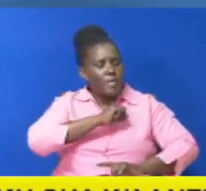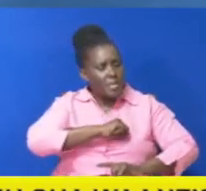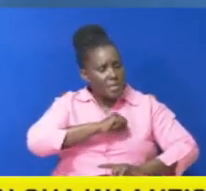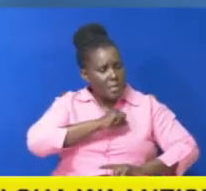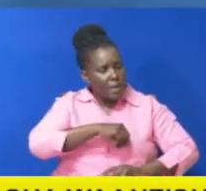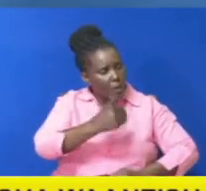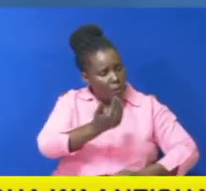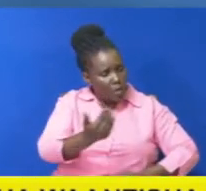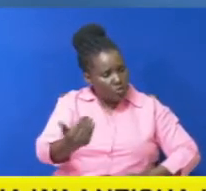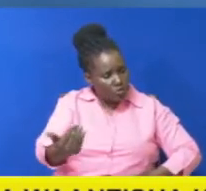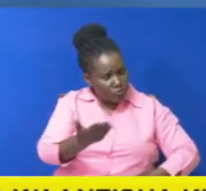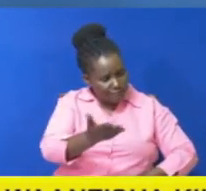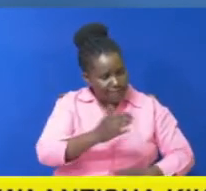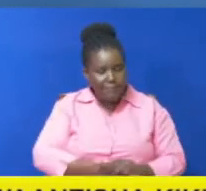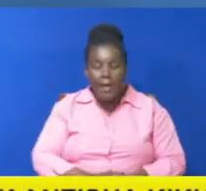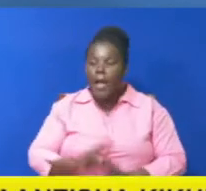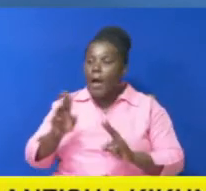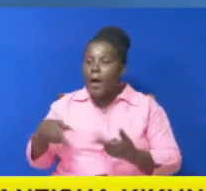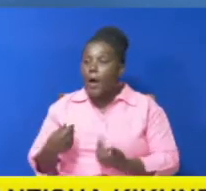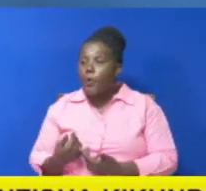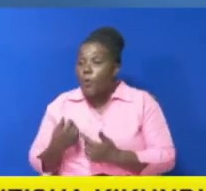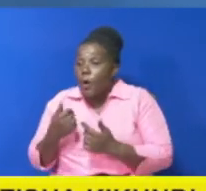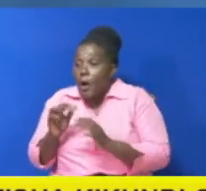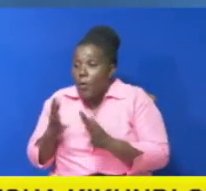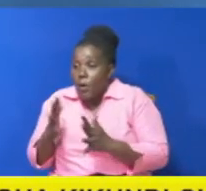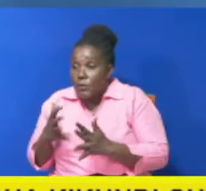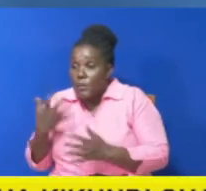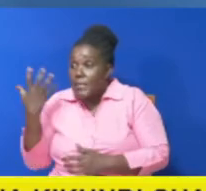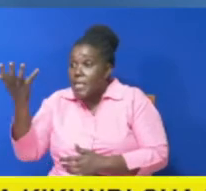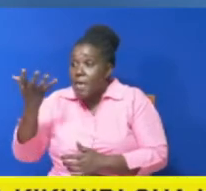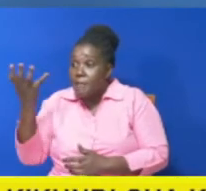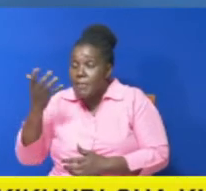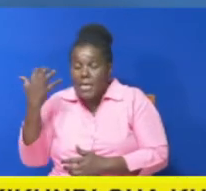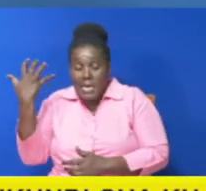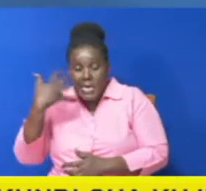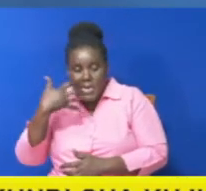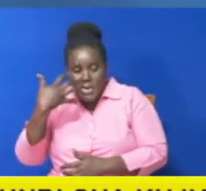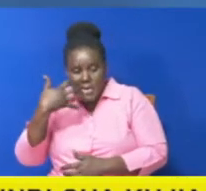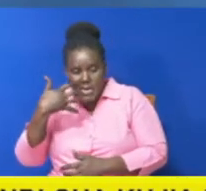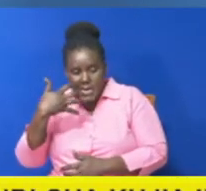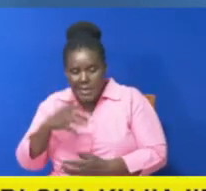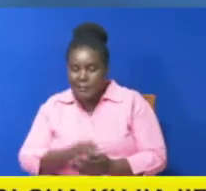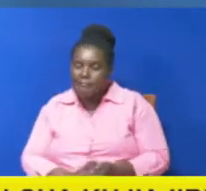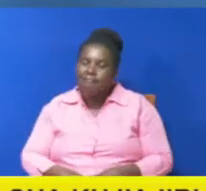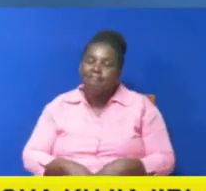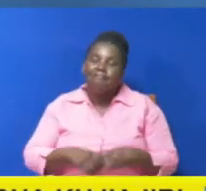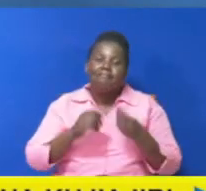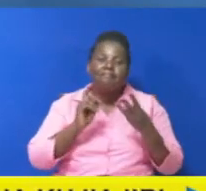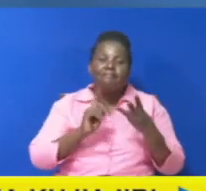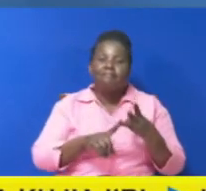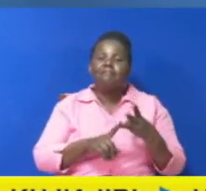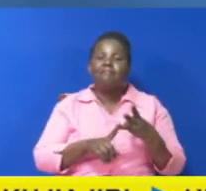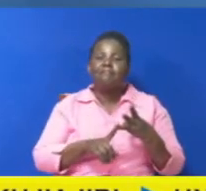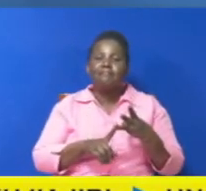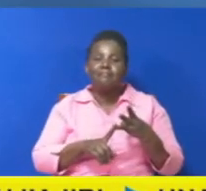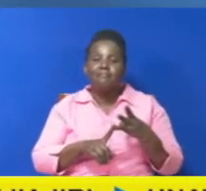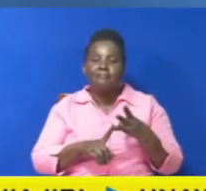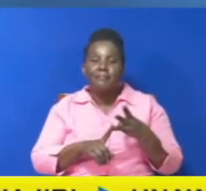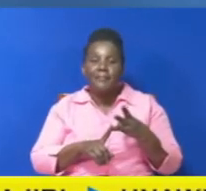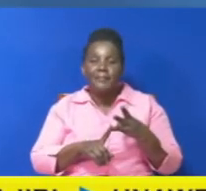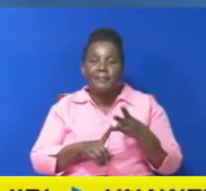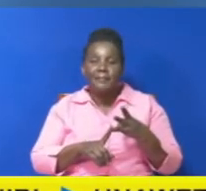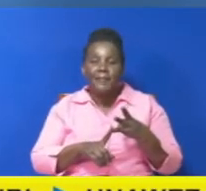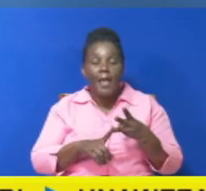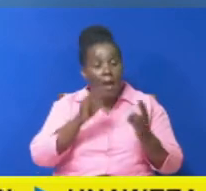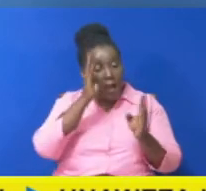vitatu: katika jamii kuogopa watamcheka kwa sababu ameachwa, lakini pia kwa sababu ya watoto, lakini cha tatu kwa sababu kama ambavyo